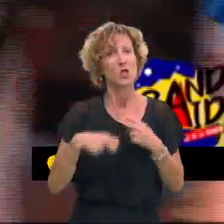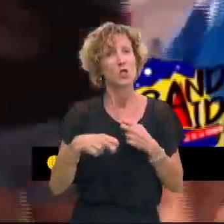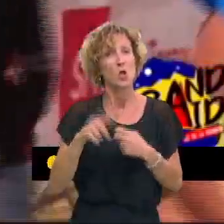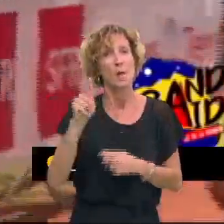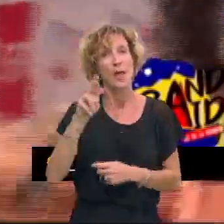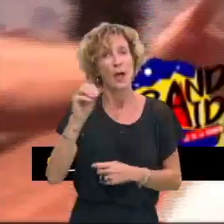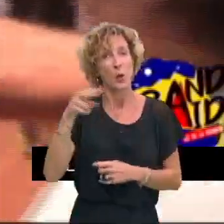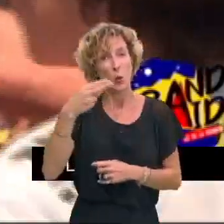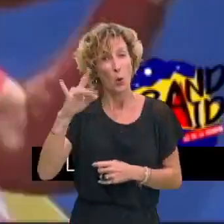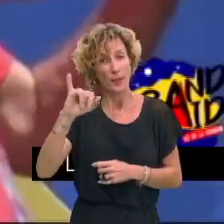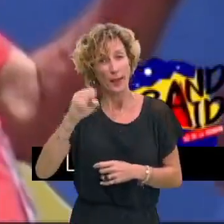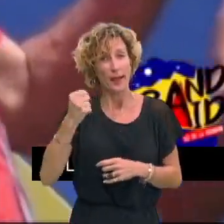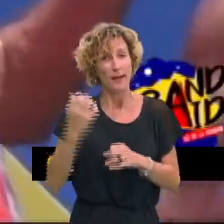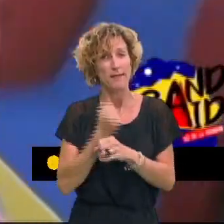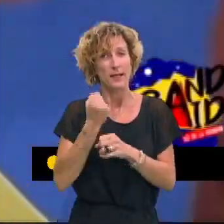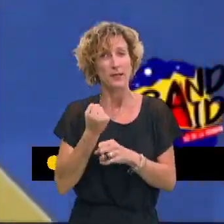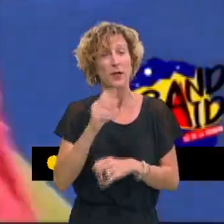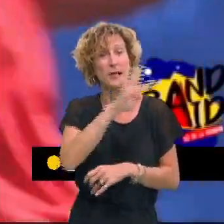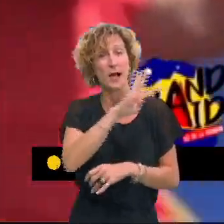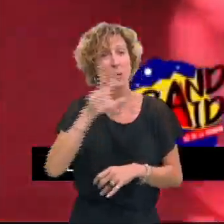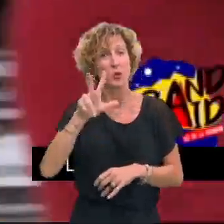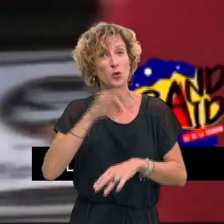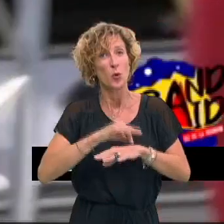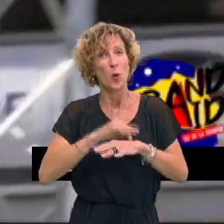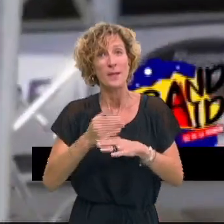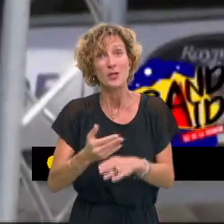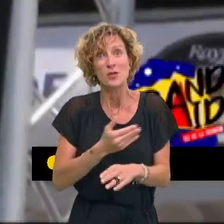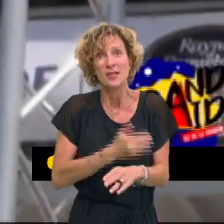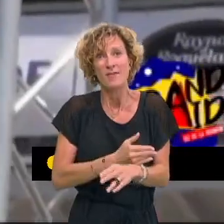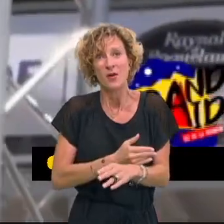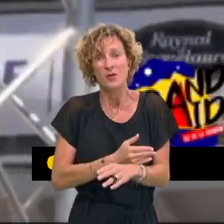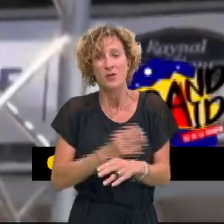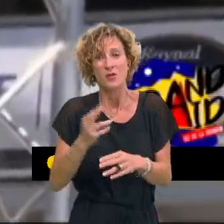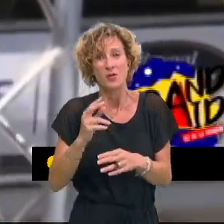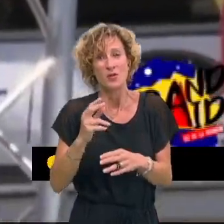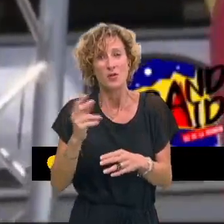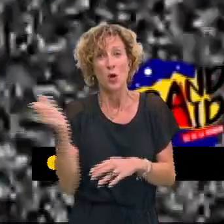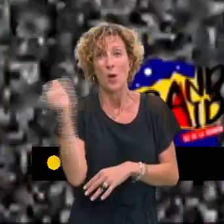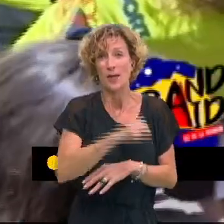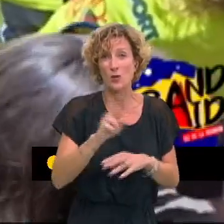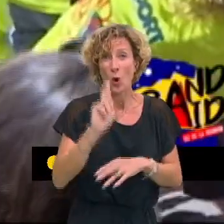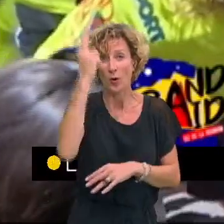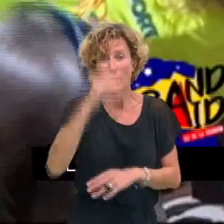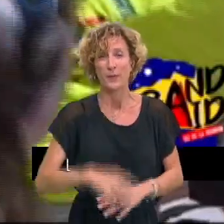vainqueur du Trail de Bourbon, 43 minutes d'avance sur le tenant du titre, Sébastien Parmentier.